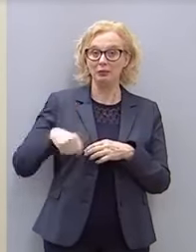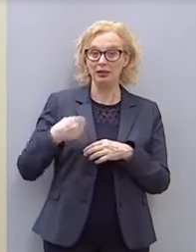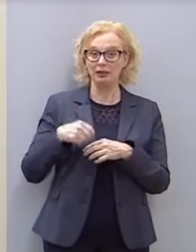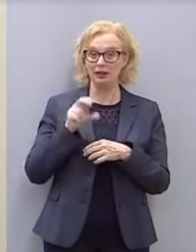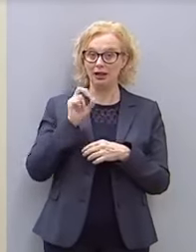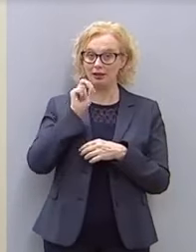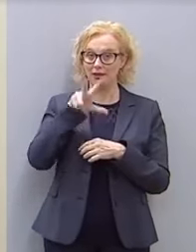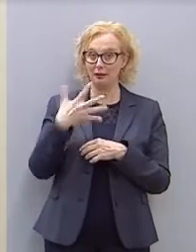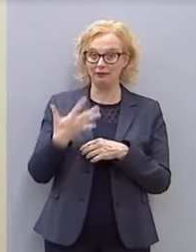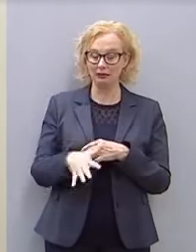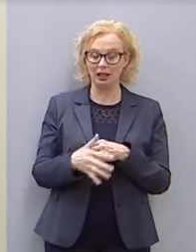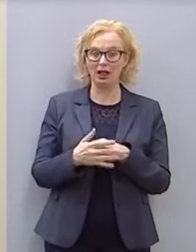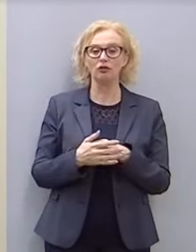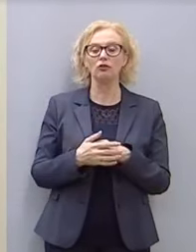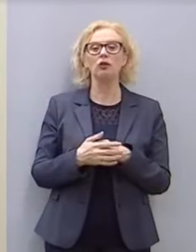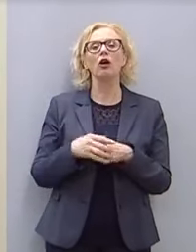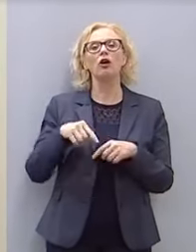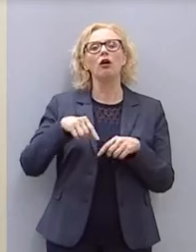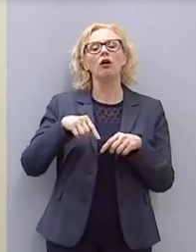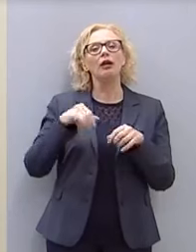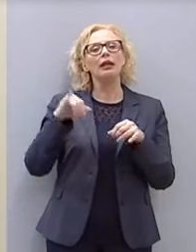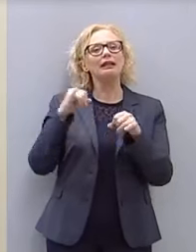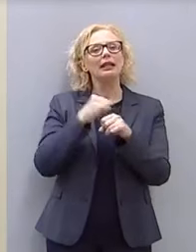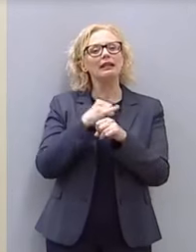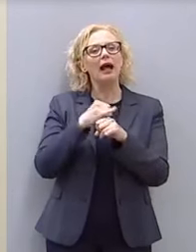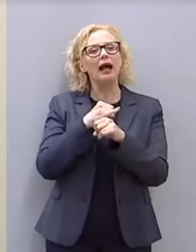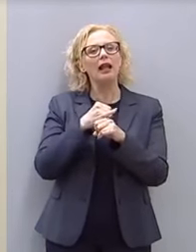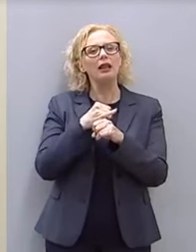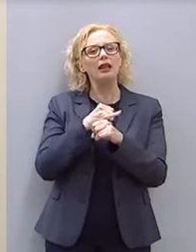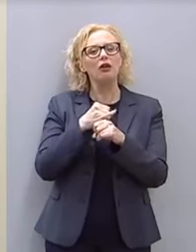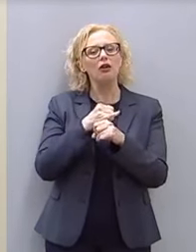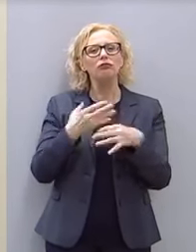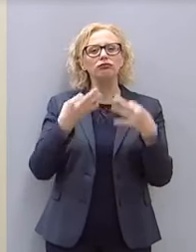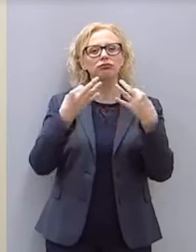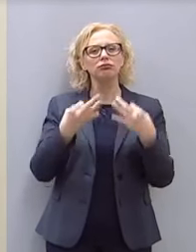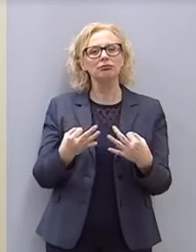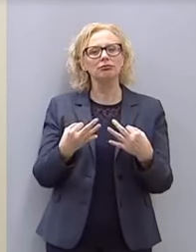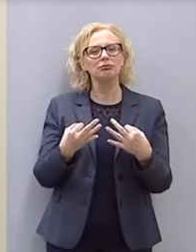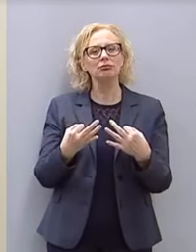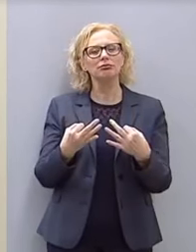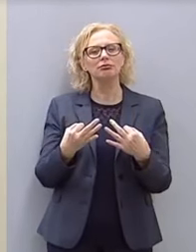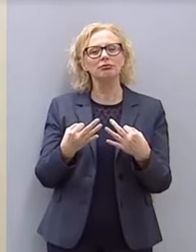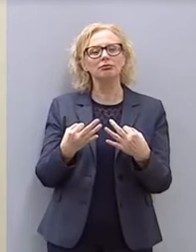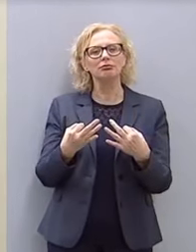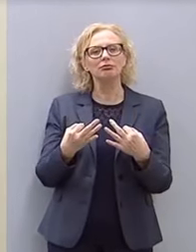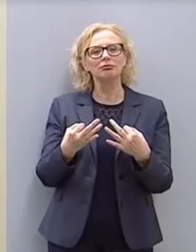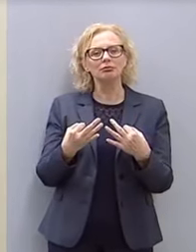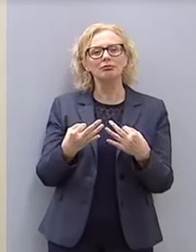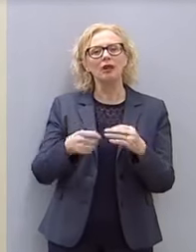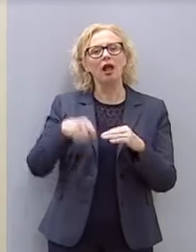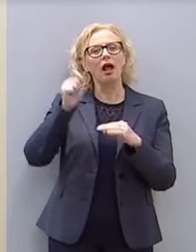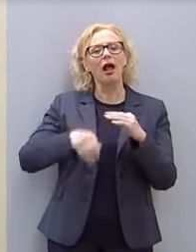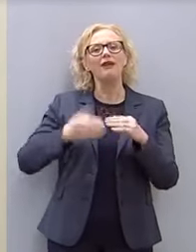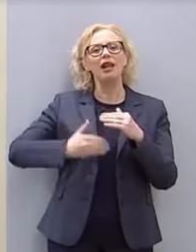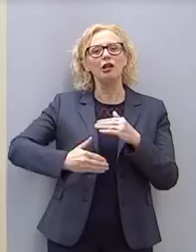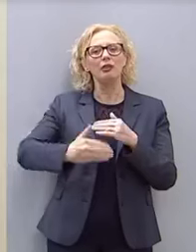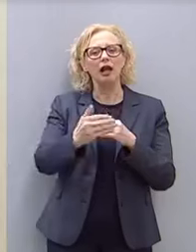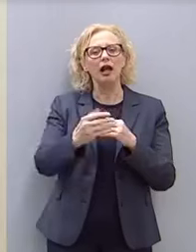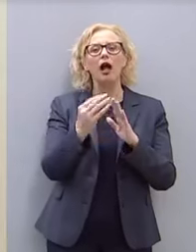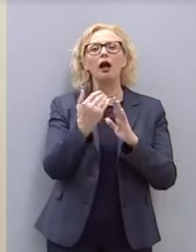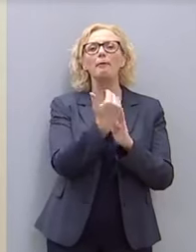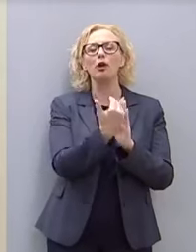fugati entra nel dettaglio della decisione di dare il via libera a dei